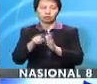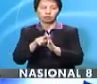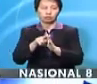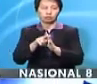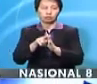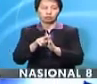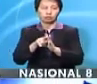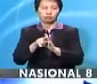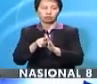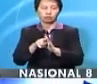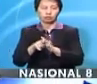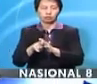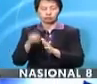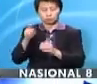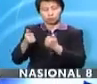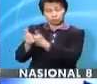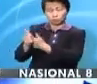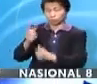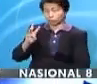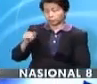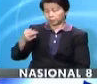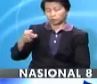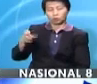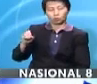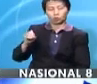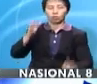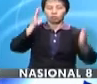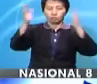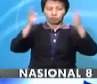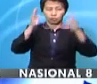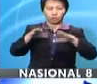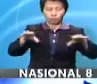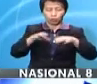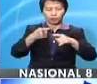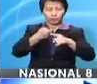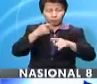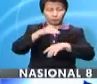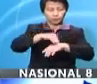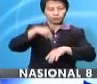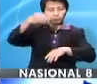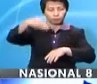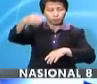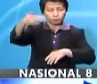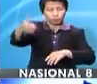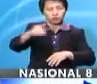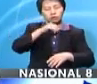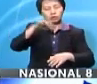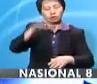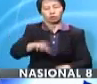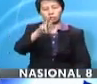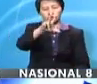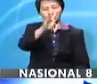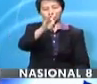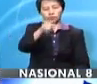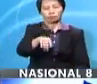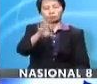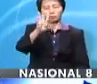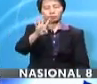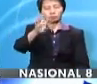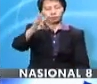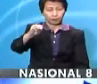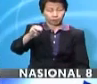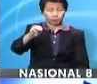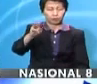disenaraikan oleh WHO, Malaysia membuat dari masa ke semasa tidak kurang daripada 38 parameter,